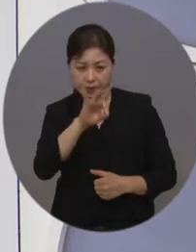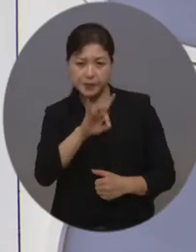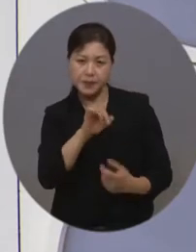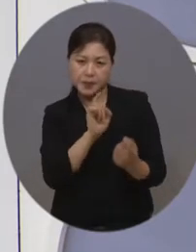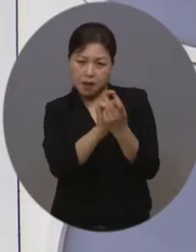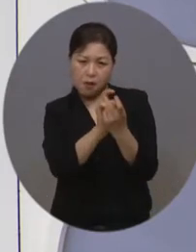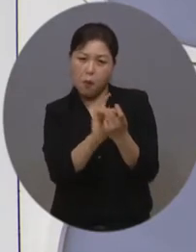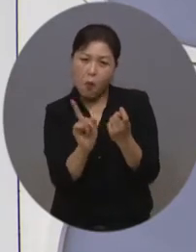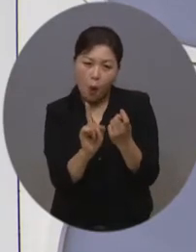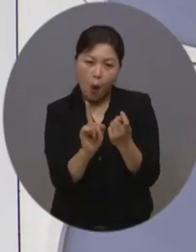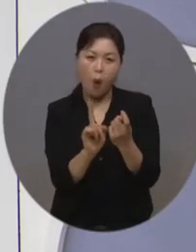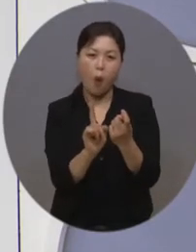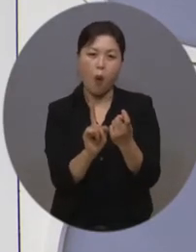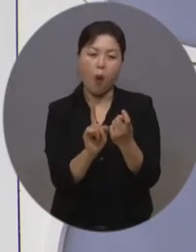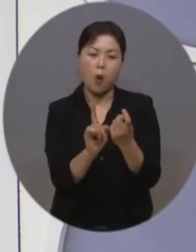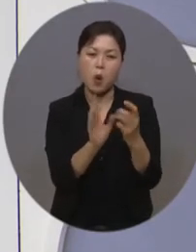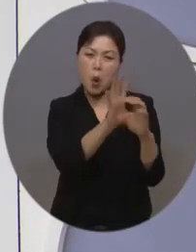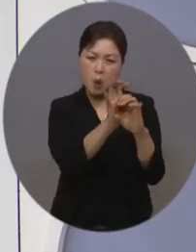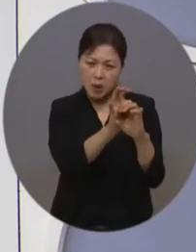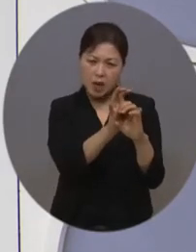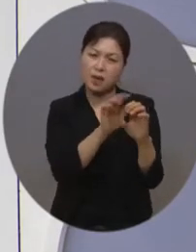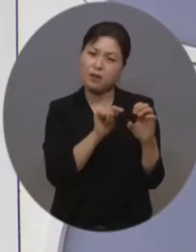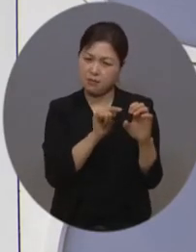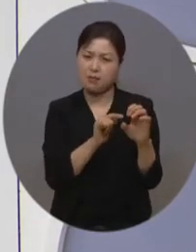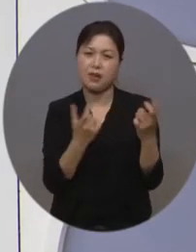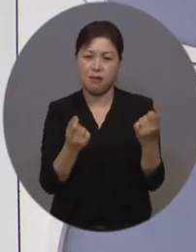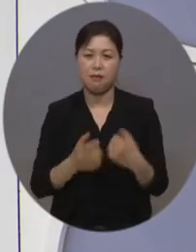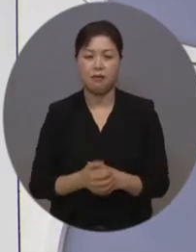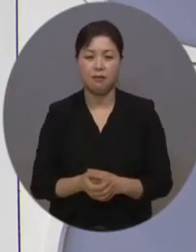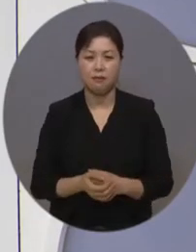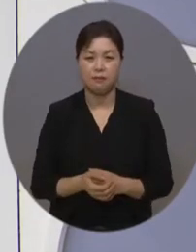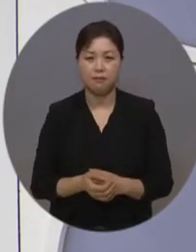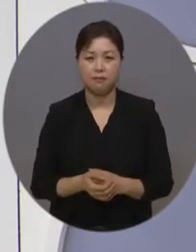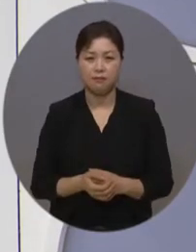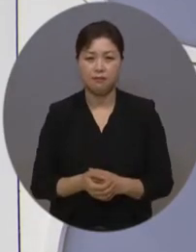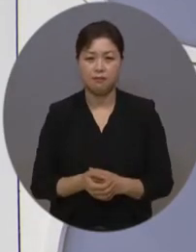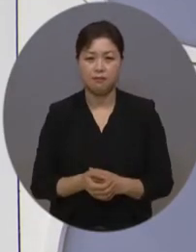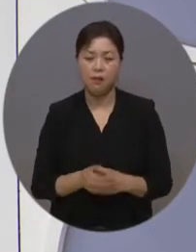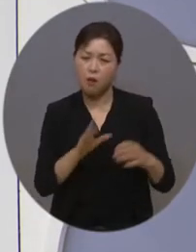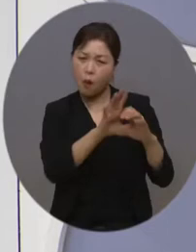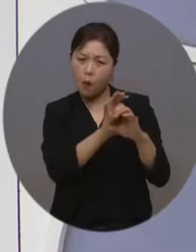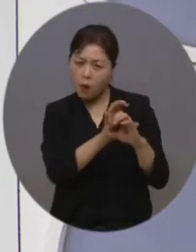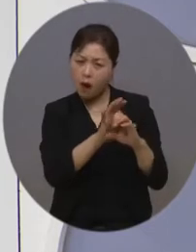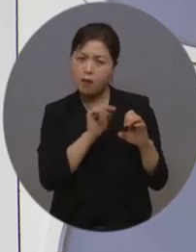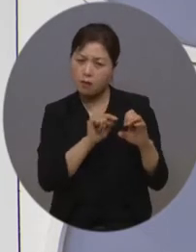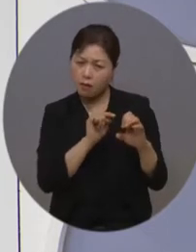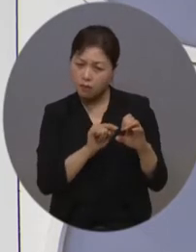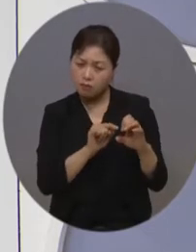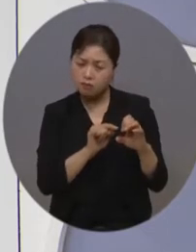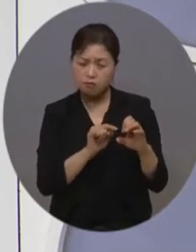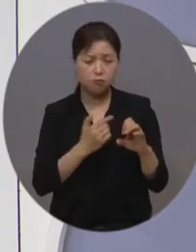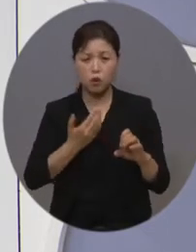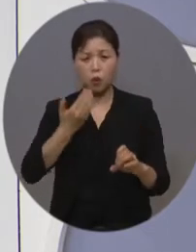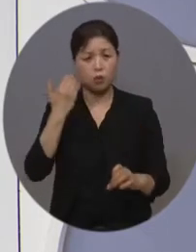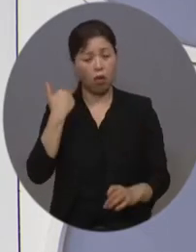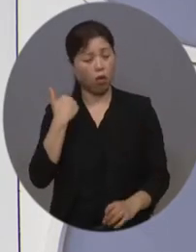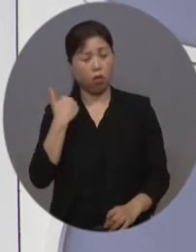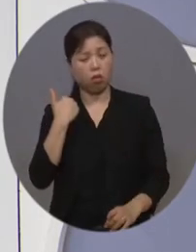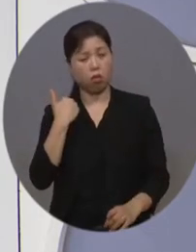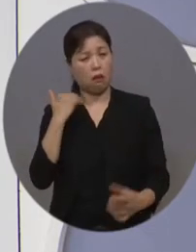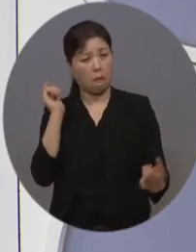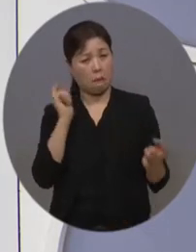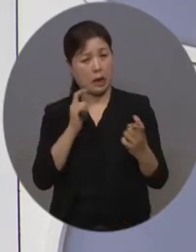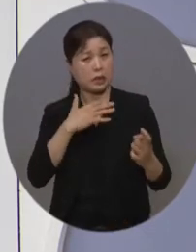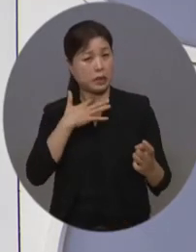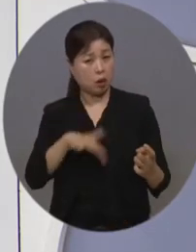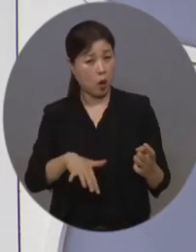가령 이번에 코로나 바이러스가 뭐 대표적이죠. 예, 그런 것은 우리가 한 번도 인류가 경험해보지 못한